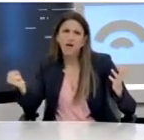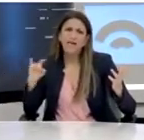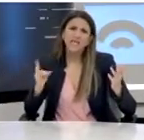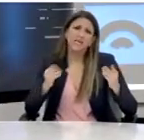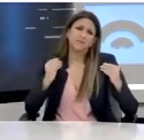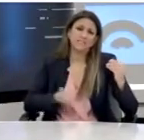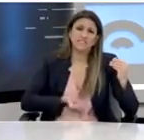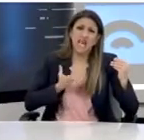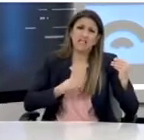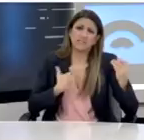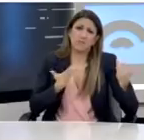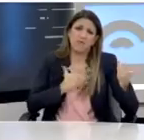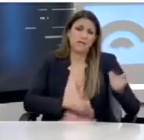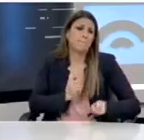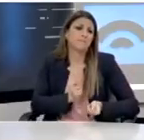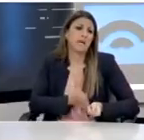συναισθηματικό,